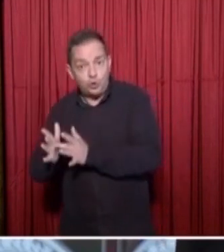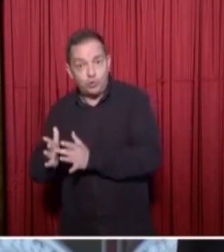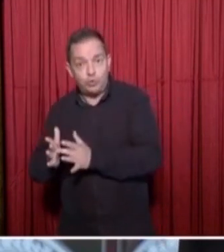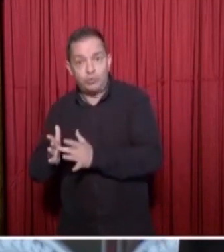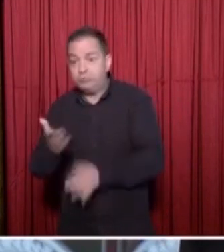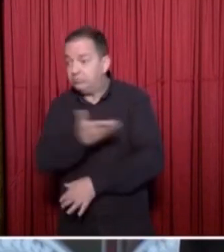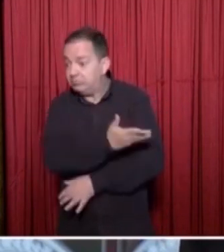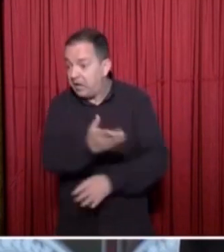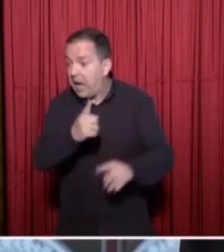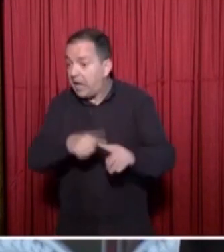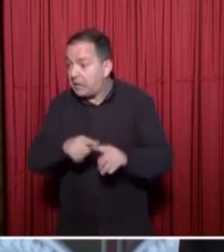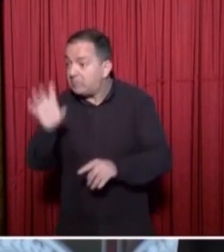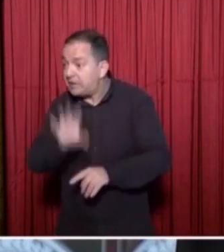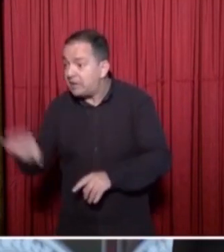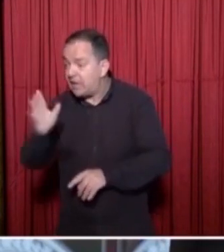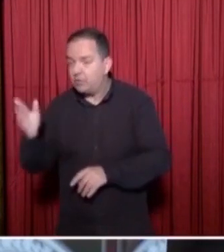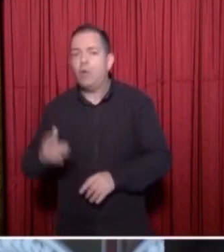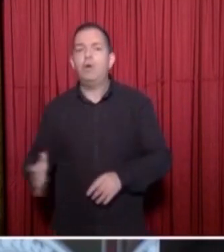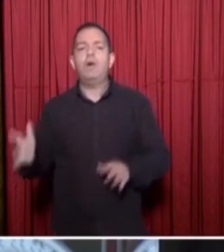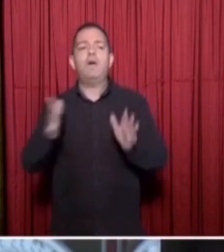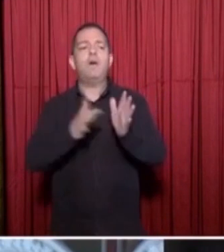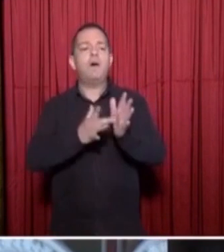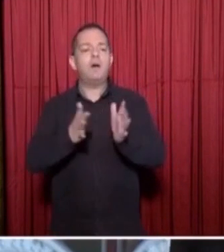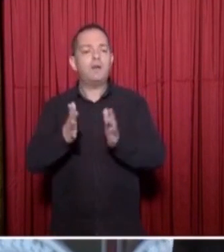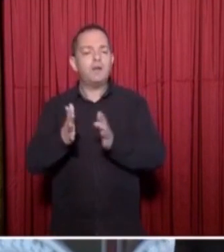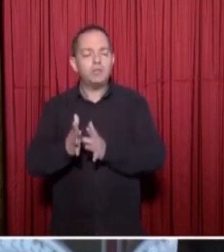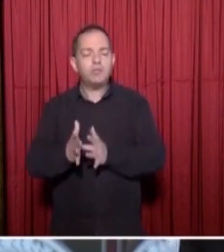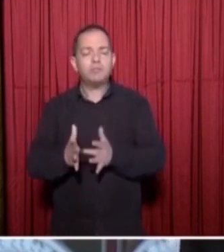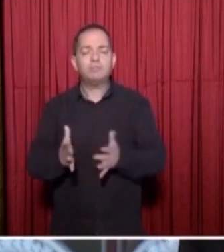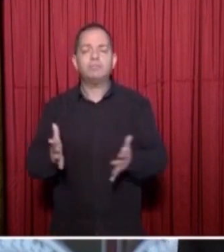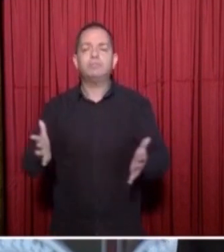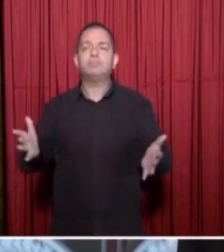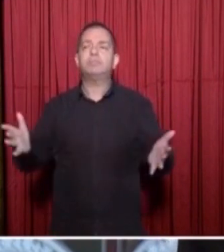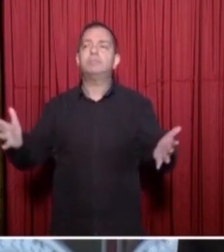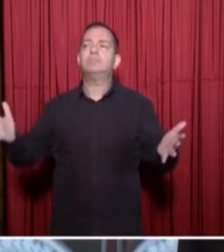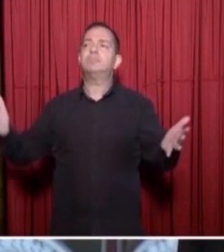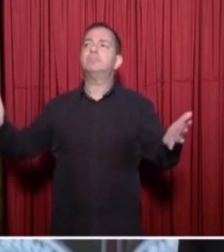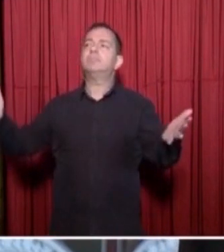Ιησού. Ο δε Ιησούς απεκρίνατο αυτής λέγον,